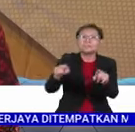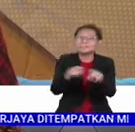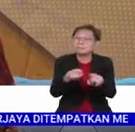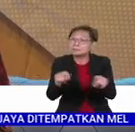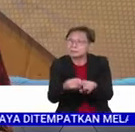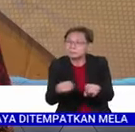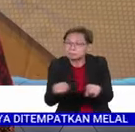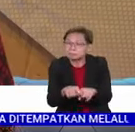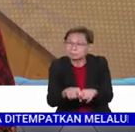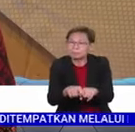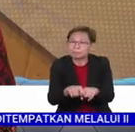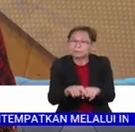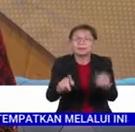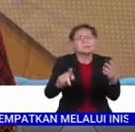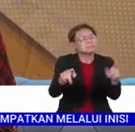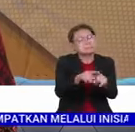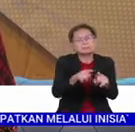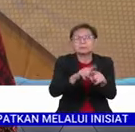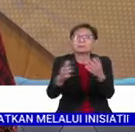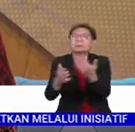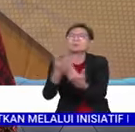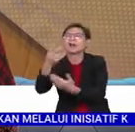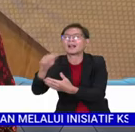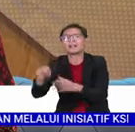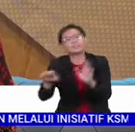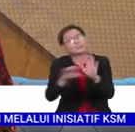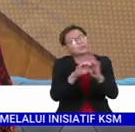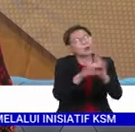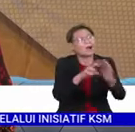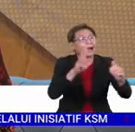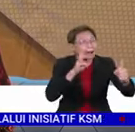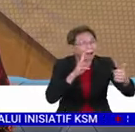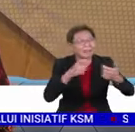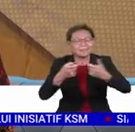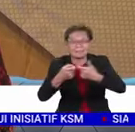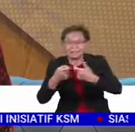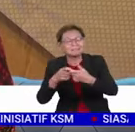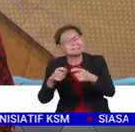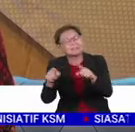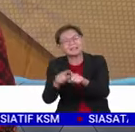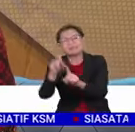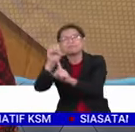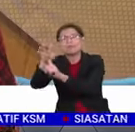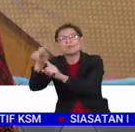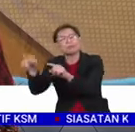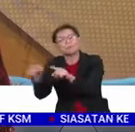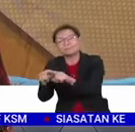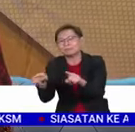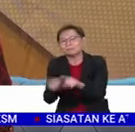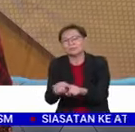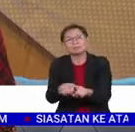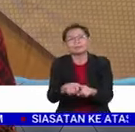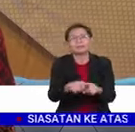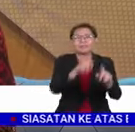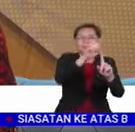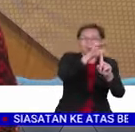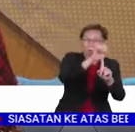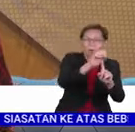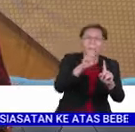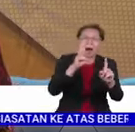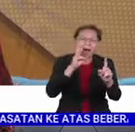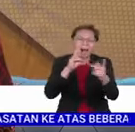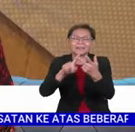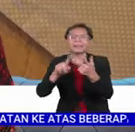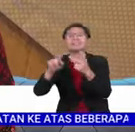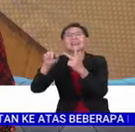juga kemudahan-kemudahan lain iaitu air dan juga elektrik itu sendiri. Jadi ini merupakan satu tambahan kepada